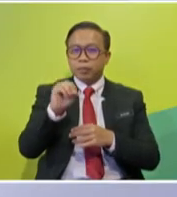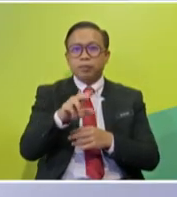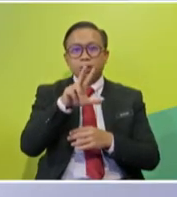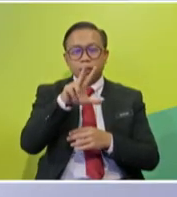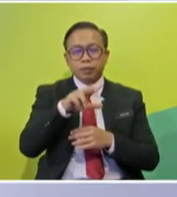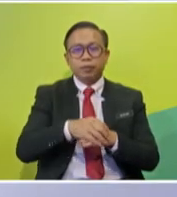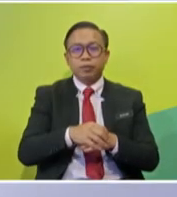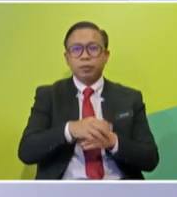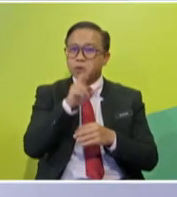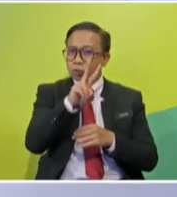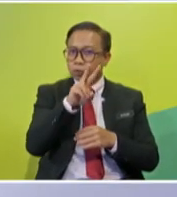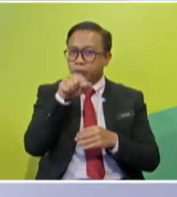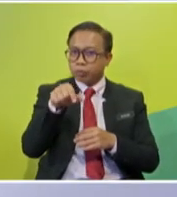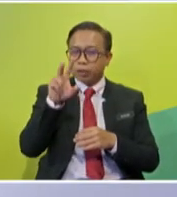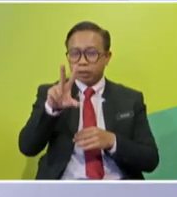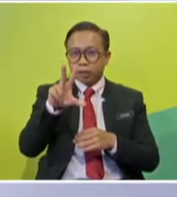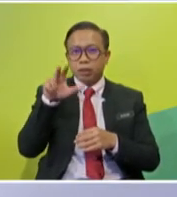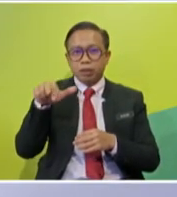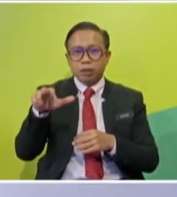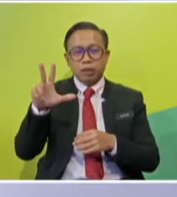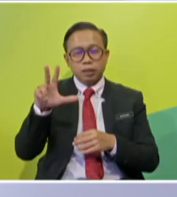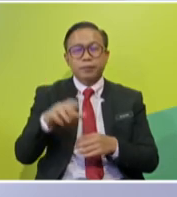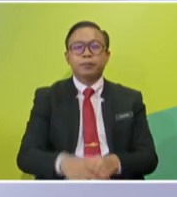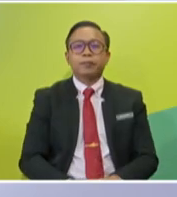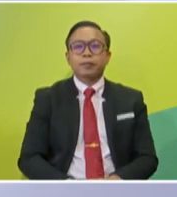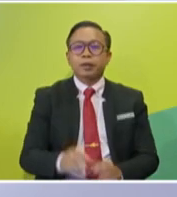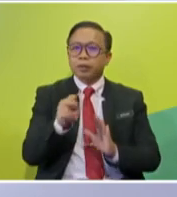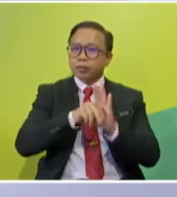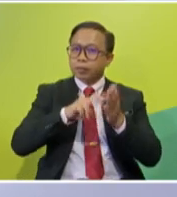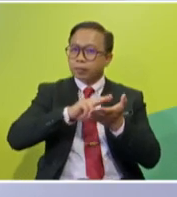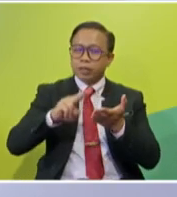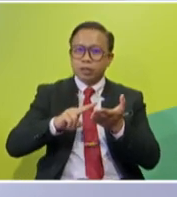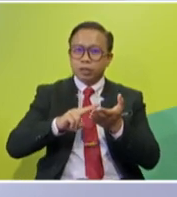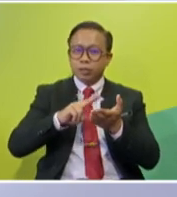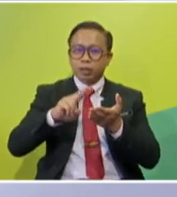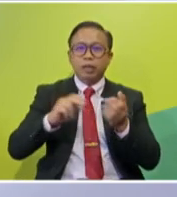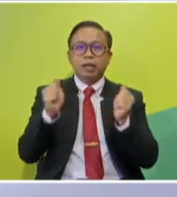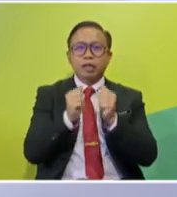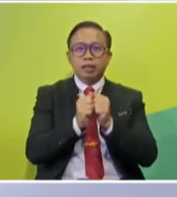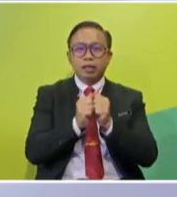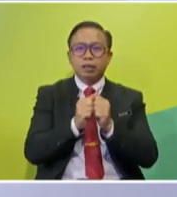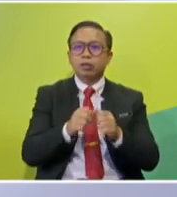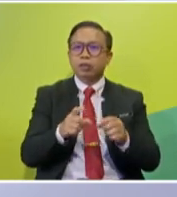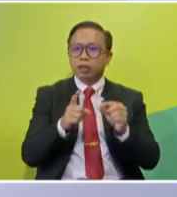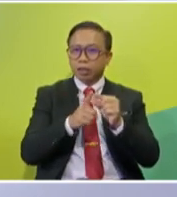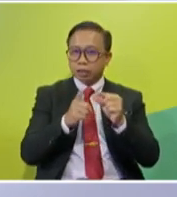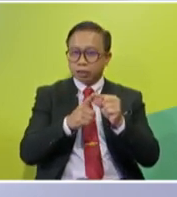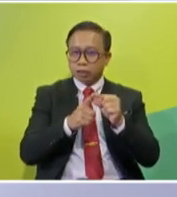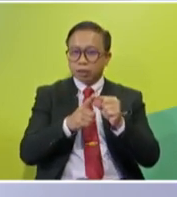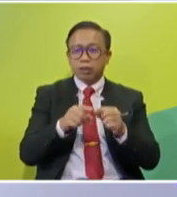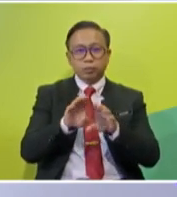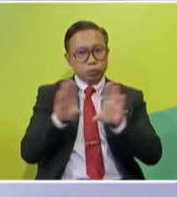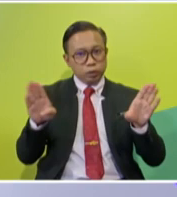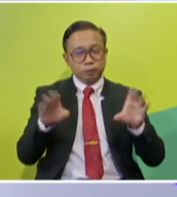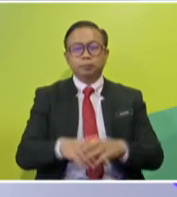Maaf 2 perbulan 33 yaitu membaca perkataan dengan suku kata terbuka Oke kita